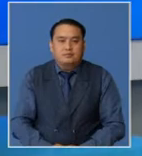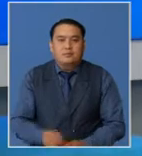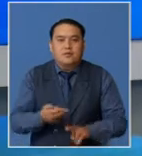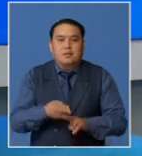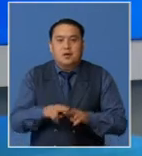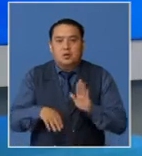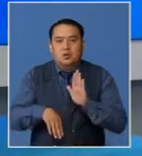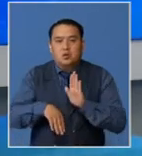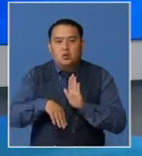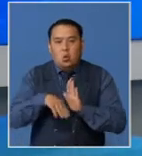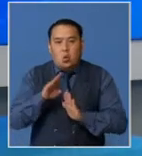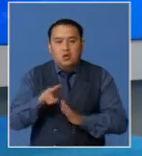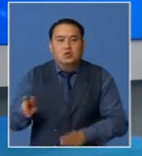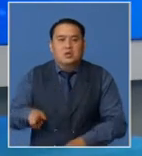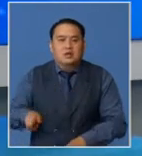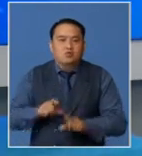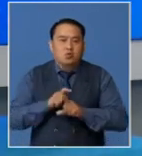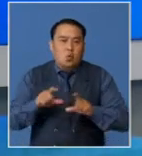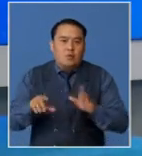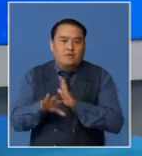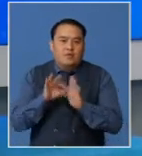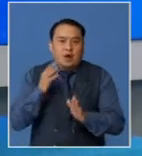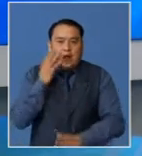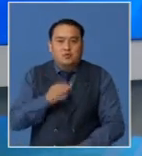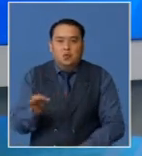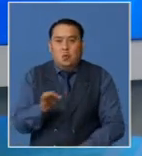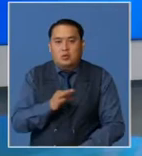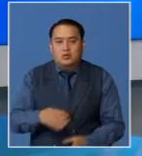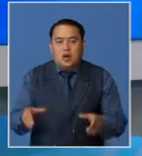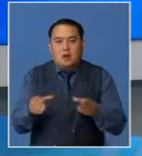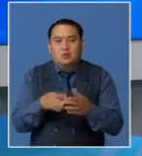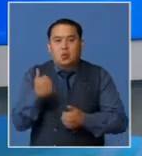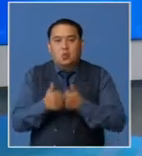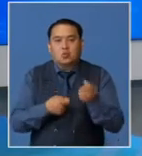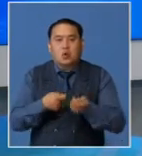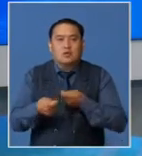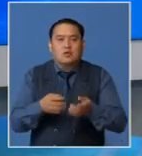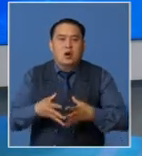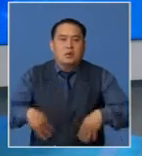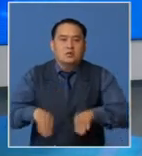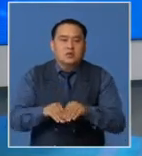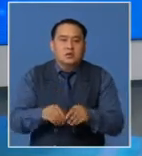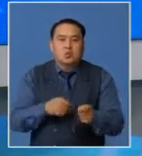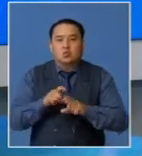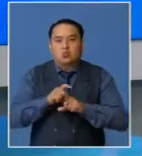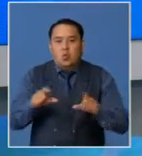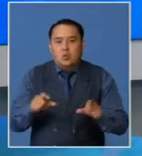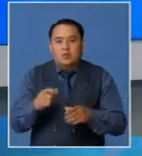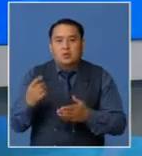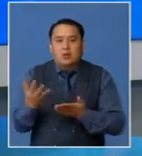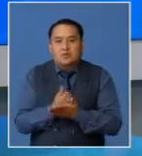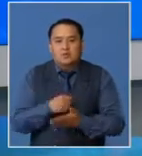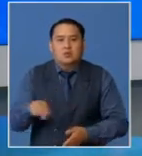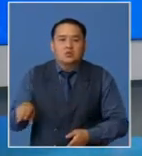Самых лучших и креативных директоров школ выявили в Алматинской области. Командный конкурс руководителей общеобразовательных